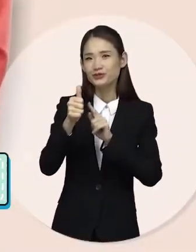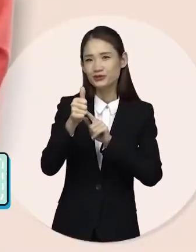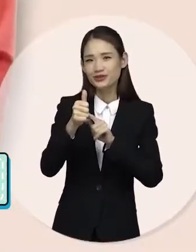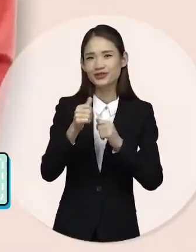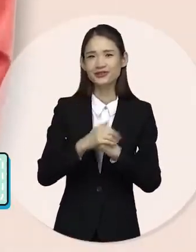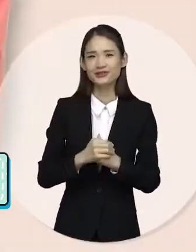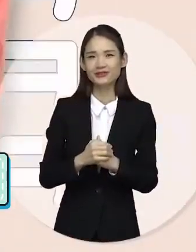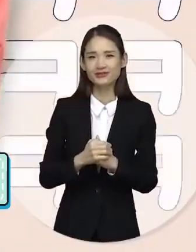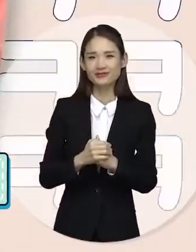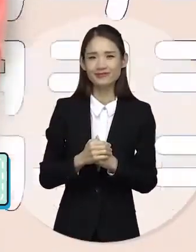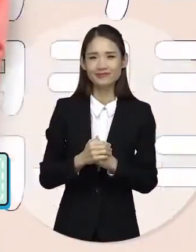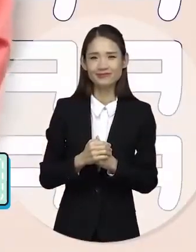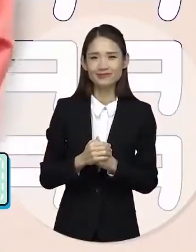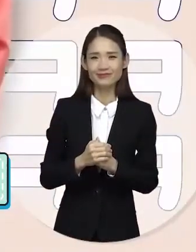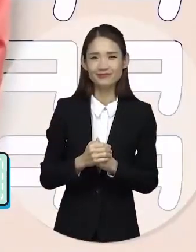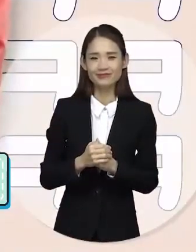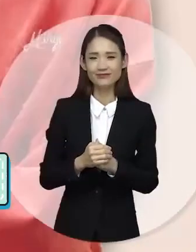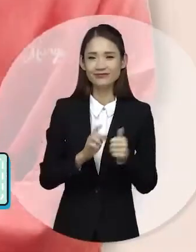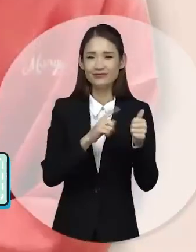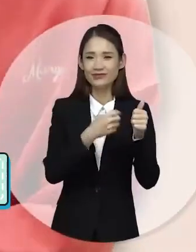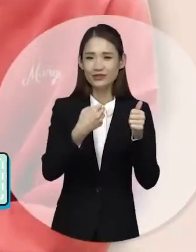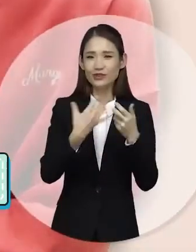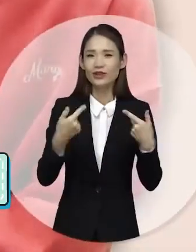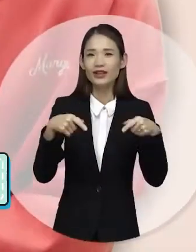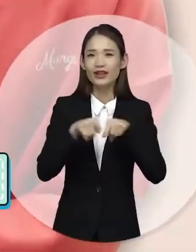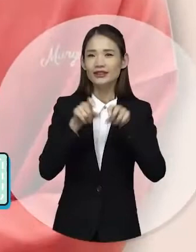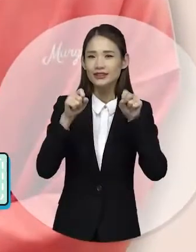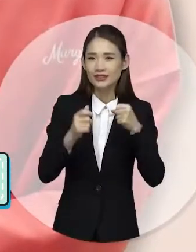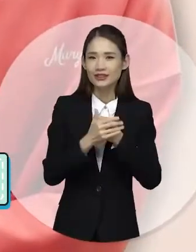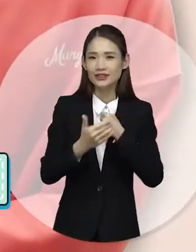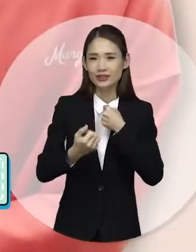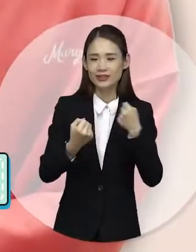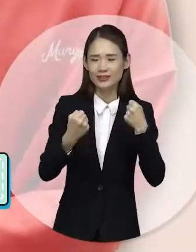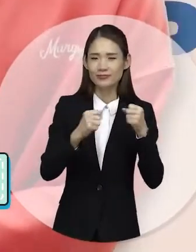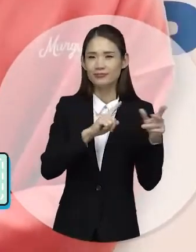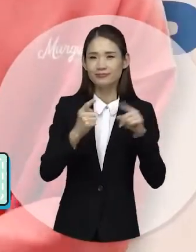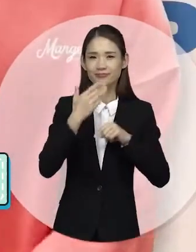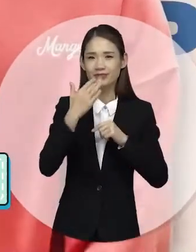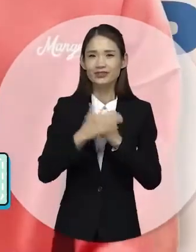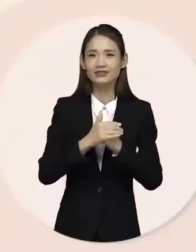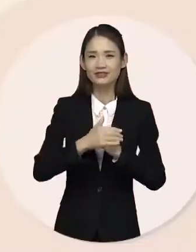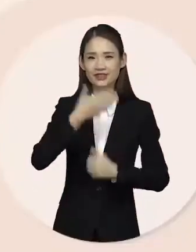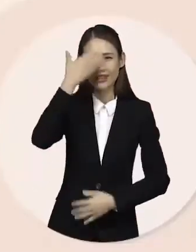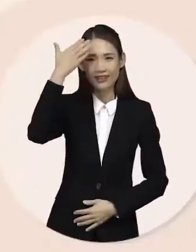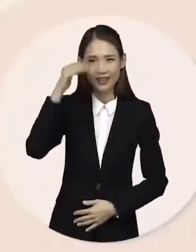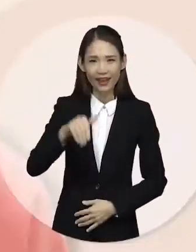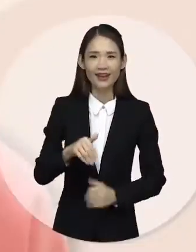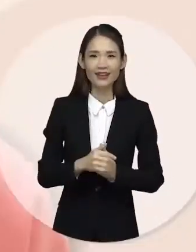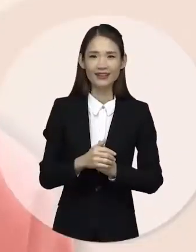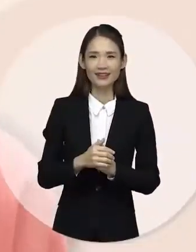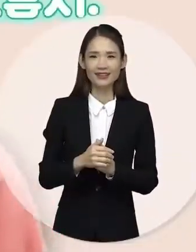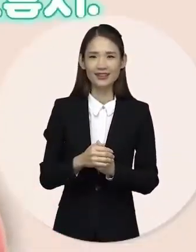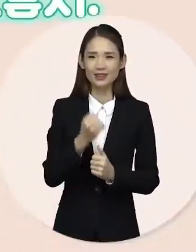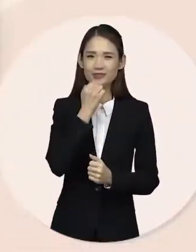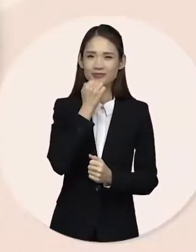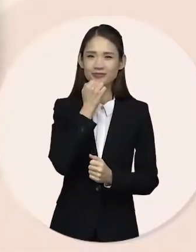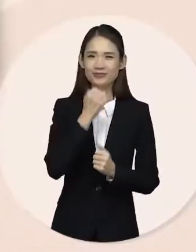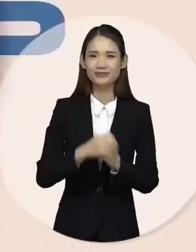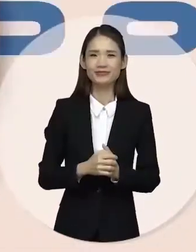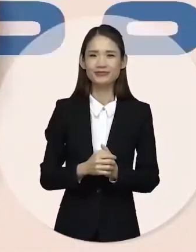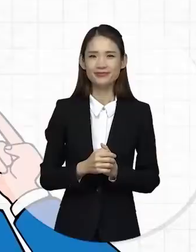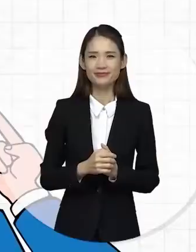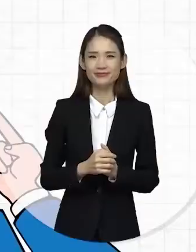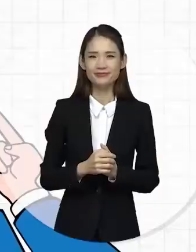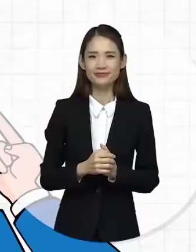아, 네, 옆에 계신 분입니다. 너가 그래도 옆에 있어서 내가 힘이 참 많이 됐어. 다행이네. 그치.